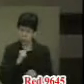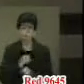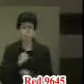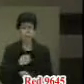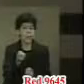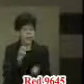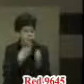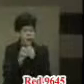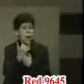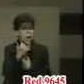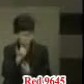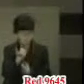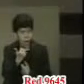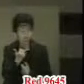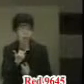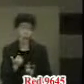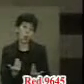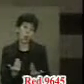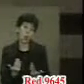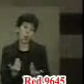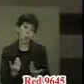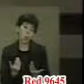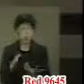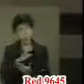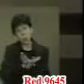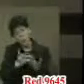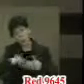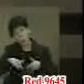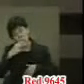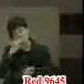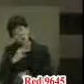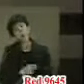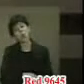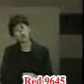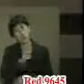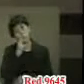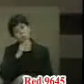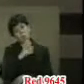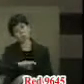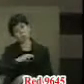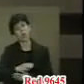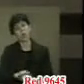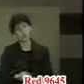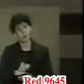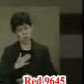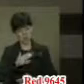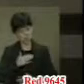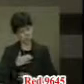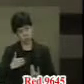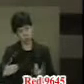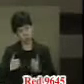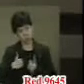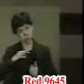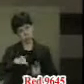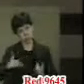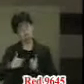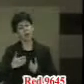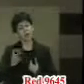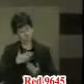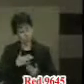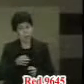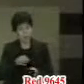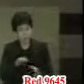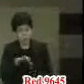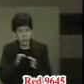มฟังได้ครับแต่ผมไม่อยากปล่อยเอาไว้ให้คนทั้งบ้านทั้งเมืองเห็นว่าอ๋อ คือผมถูกกล่าวหาแต่ผมต้องชี้แจ